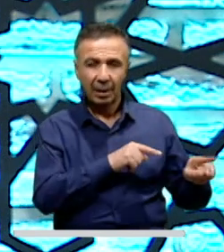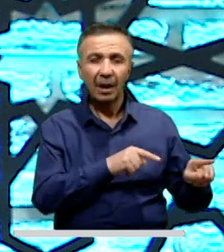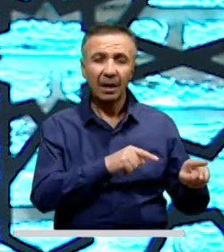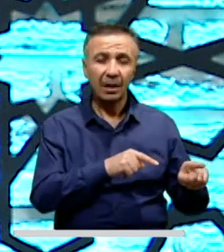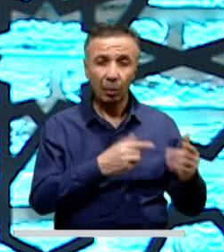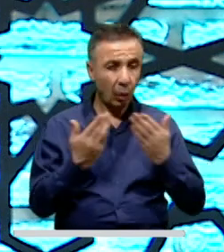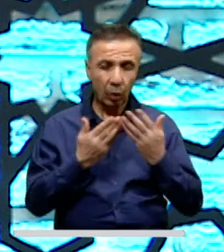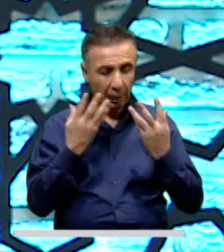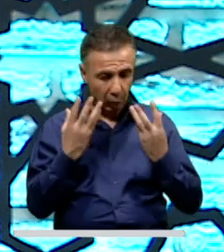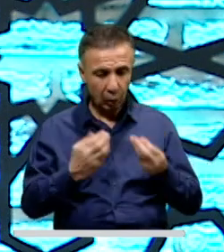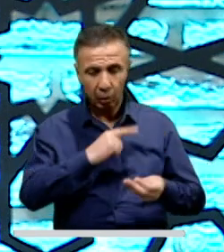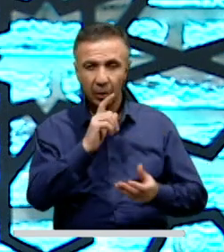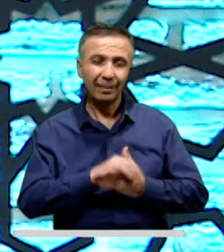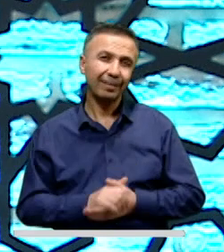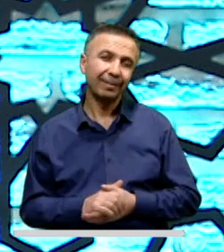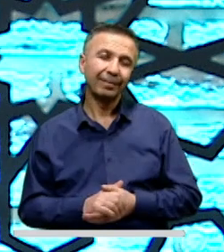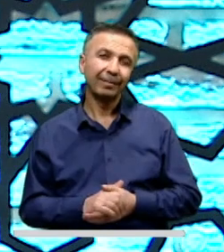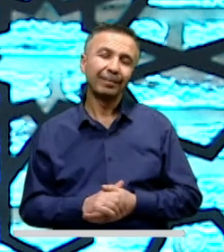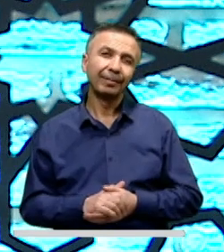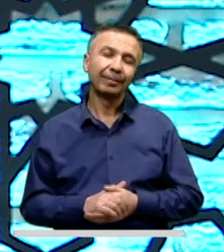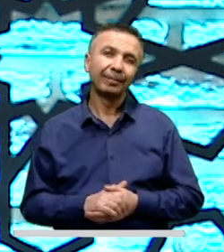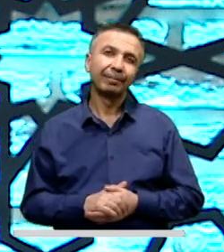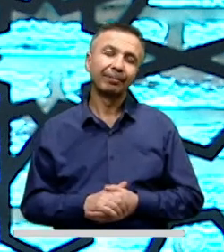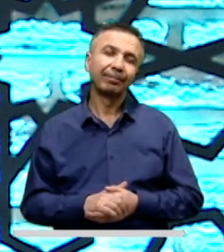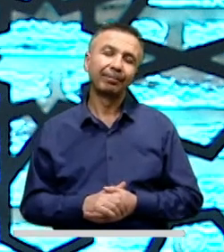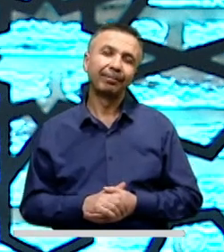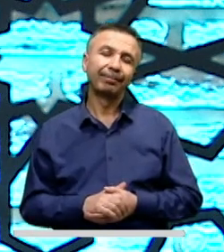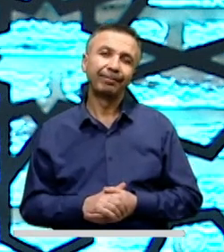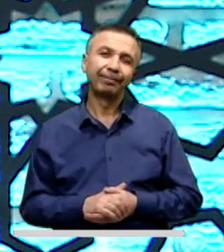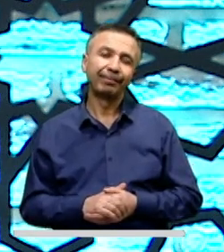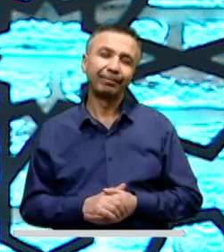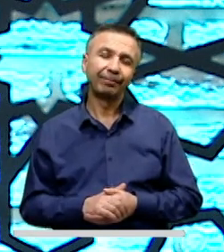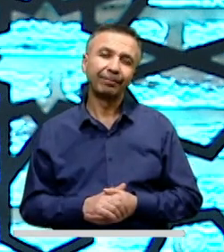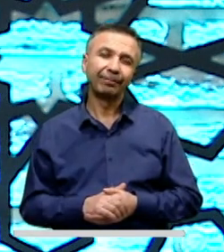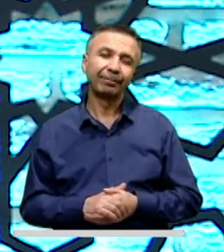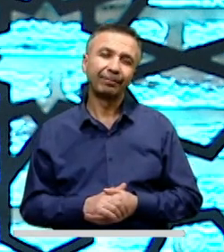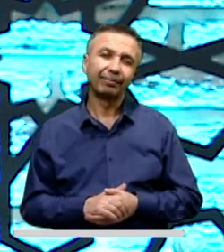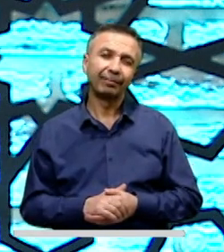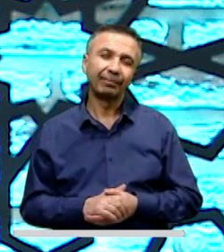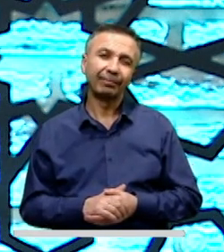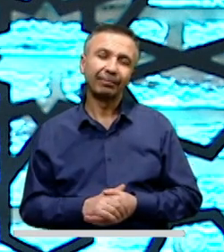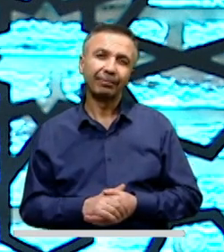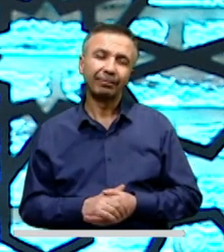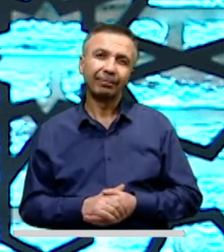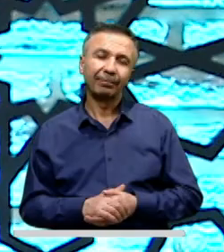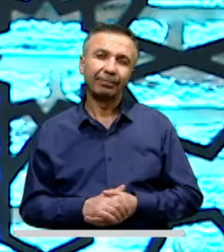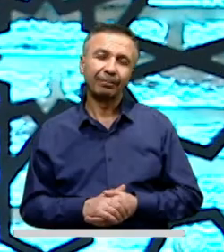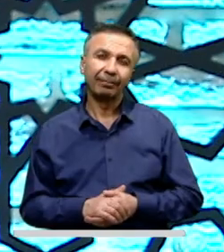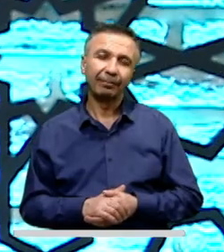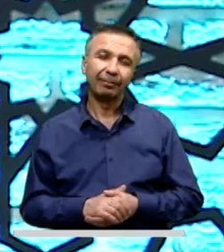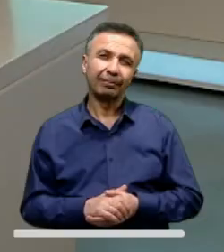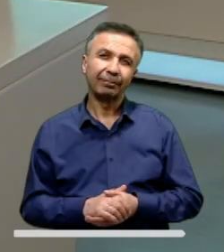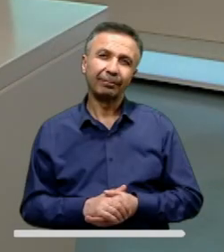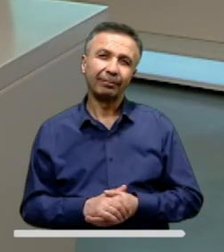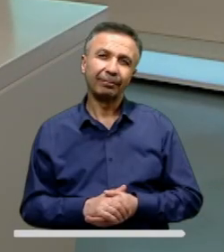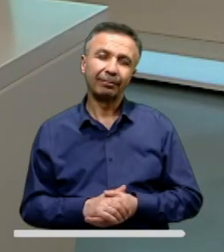Peki. Soralım evet. Mustafa Bey. Bakalım hocam ne diyecek? Kısa zamanda Kur'an-ı Kerim okumayı öğrenmeniz niyazıyla diyelim. Balıkesir'e